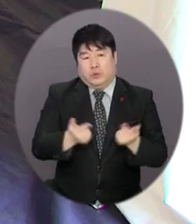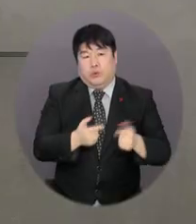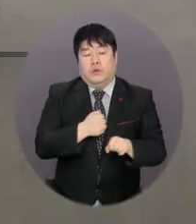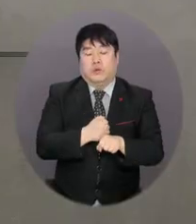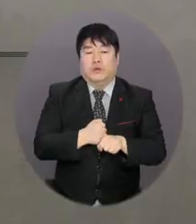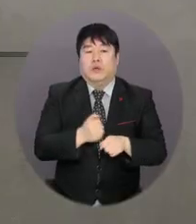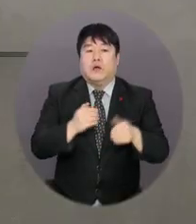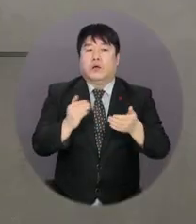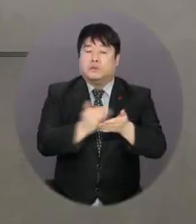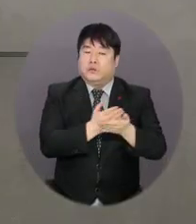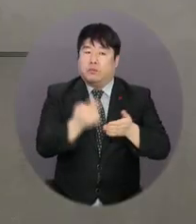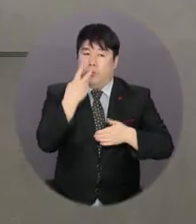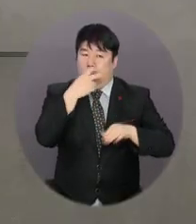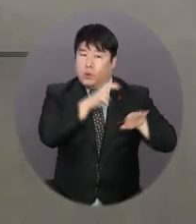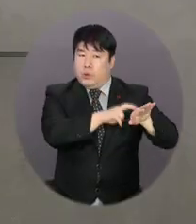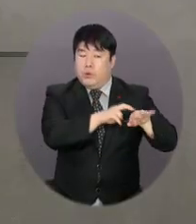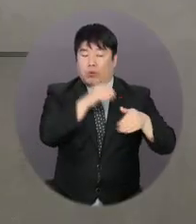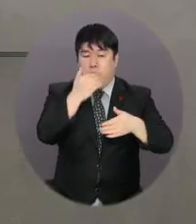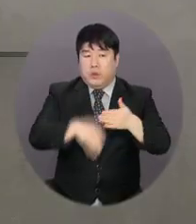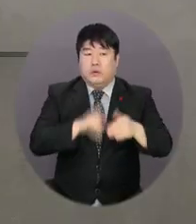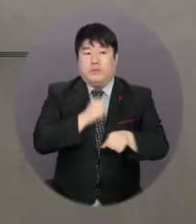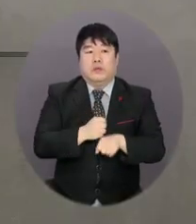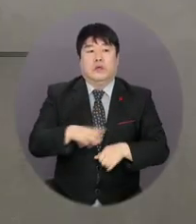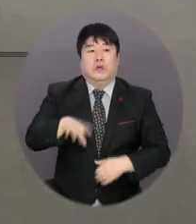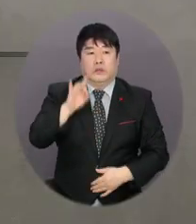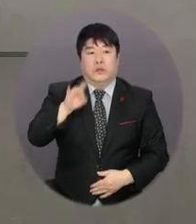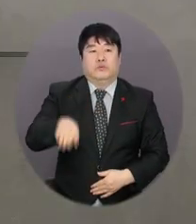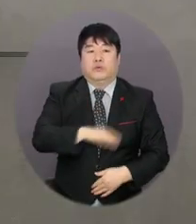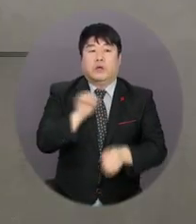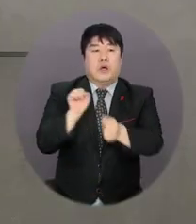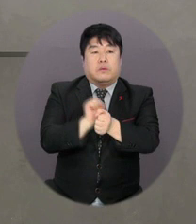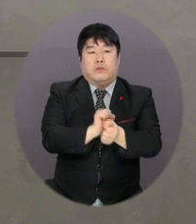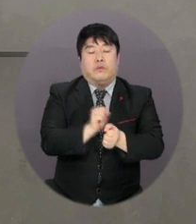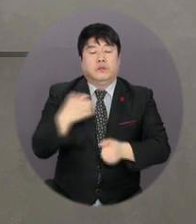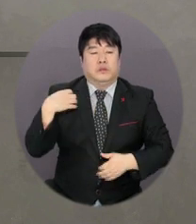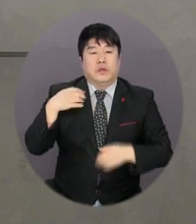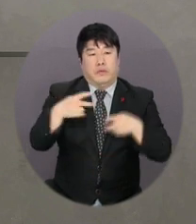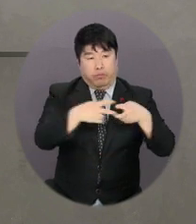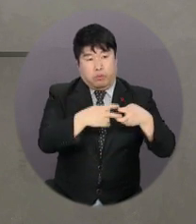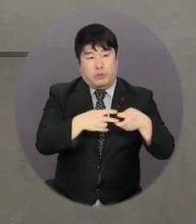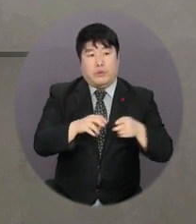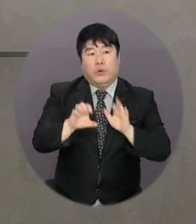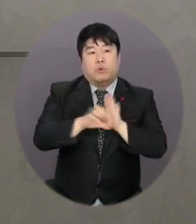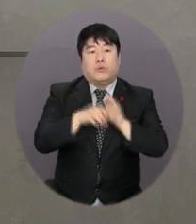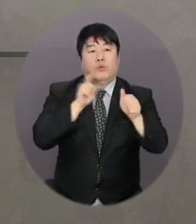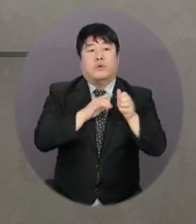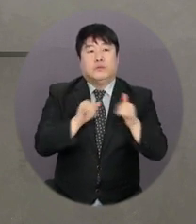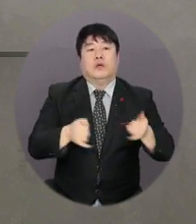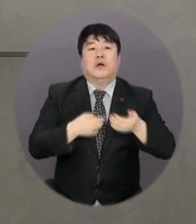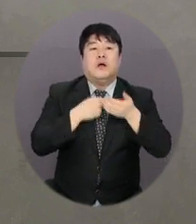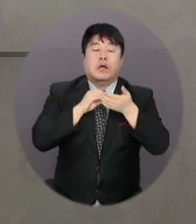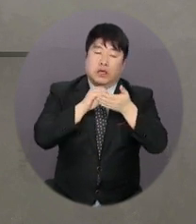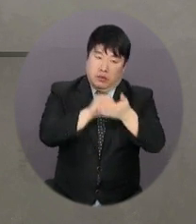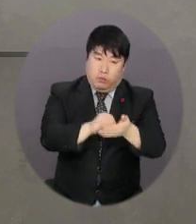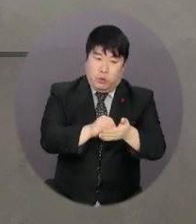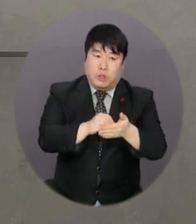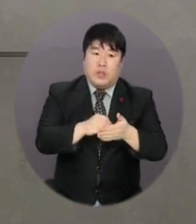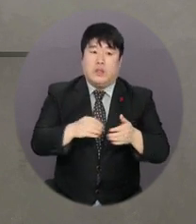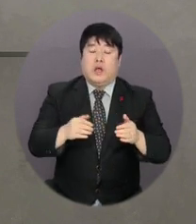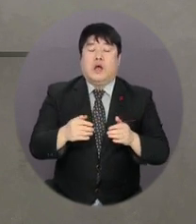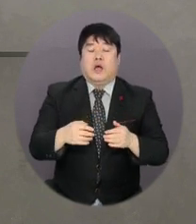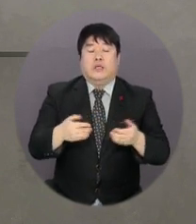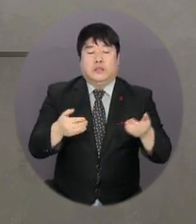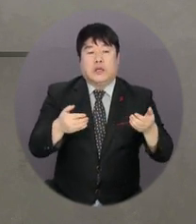밝혔습니다. 당초에 저희가 감염병 전담병원인 경우에는 그 코로나 확진자가 입원한